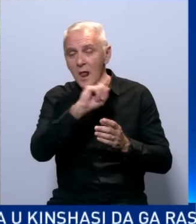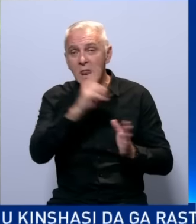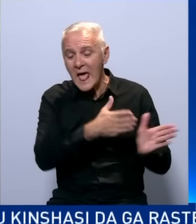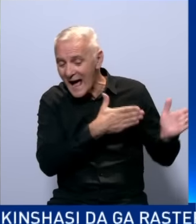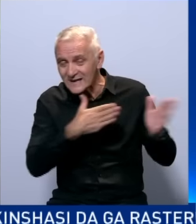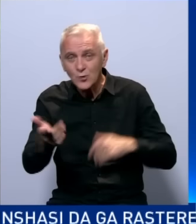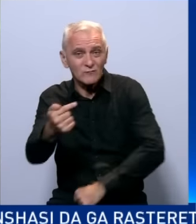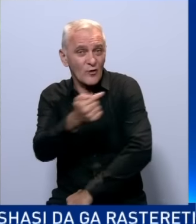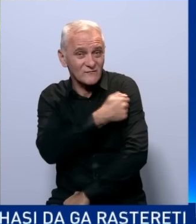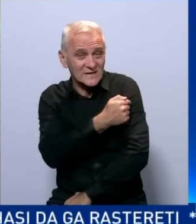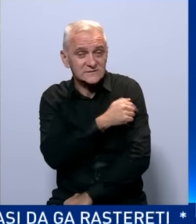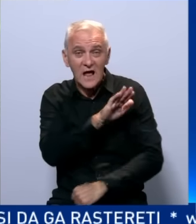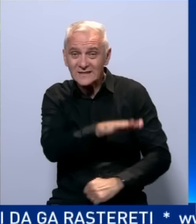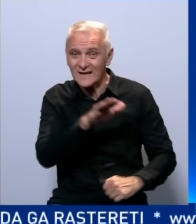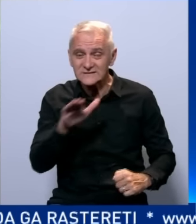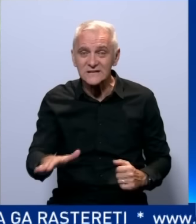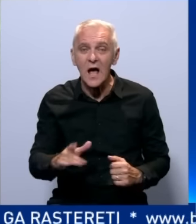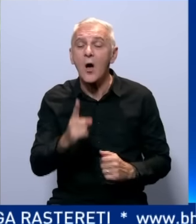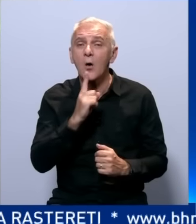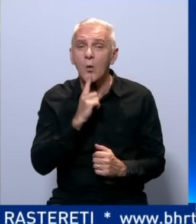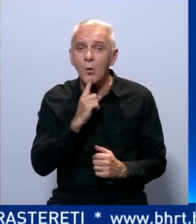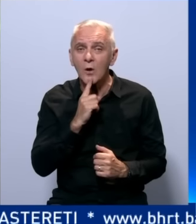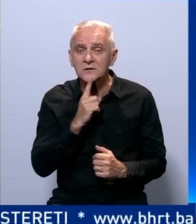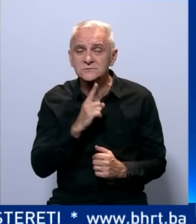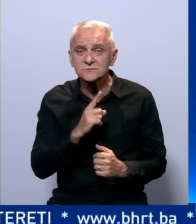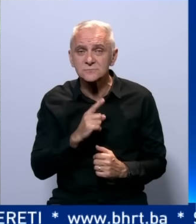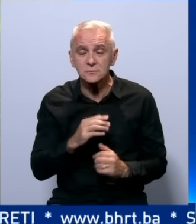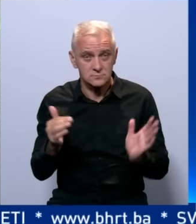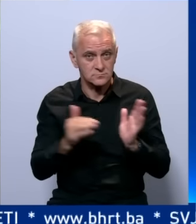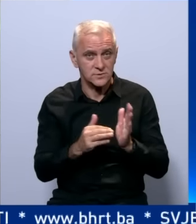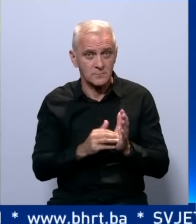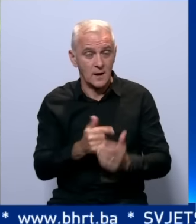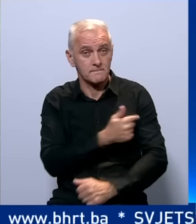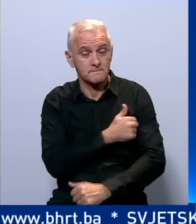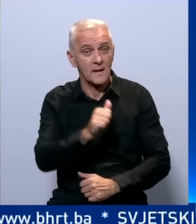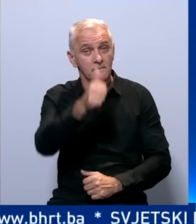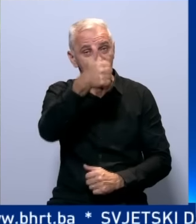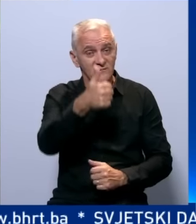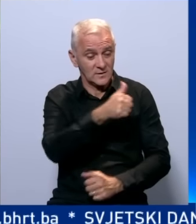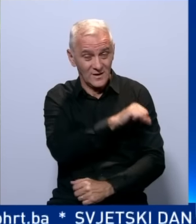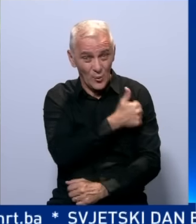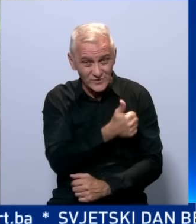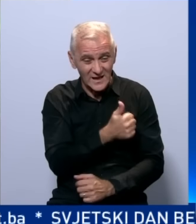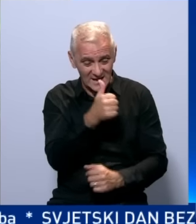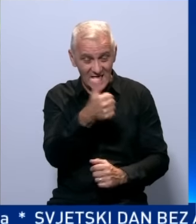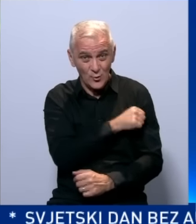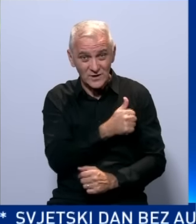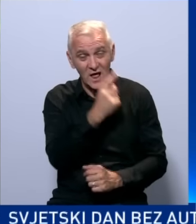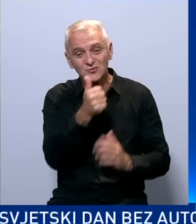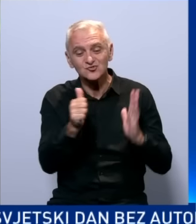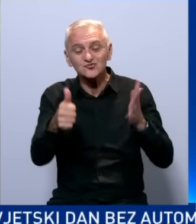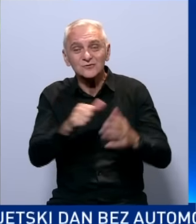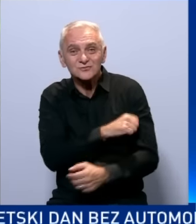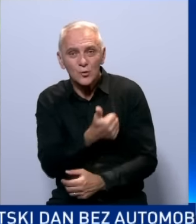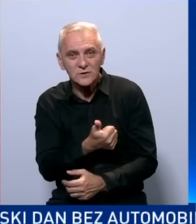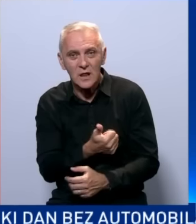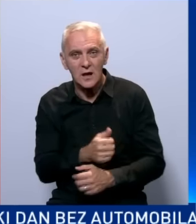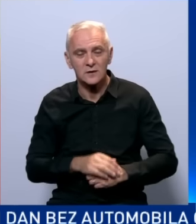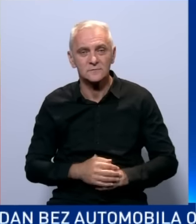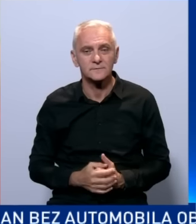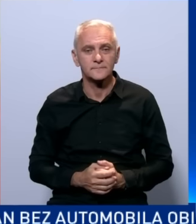neredovitog cijepljenja djece koja bi se trebala cijepiti u prvoj i u šestoj godini prema redovitom kalendaru